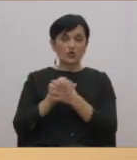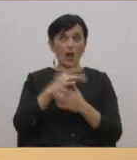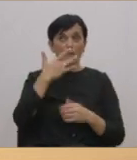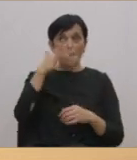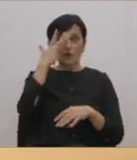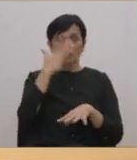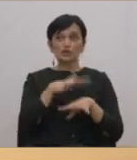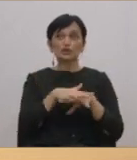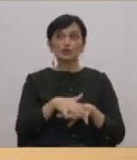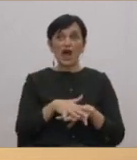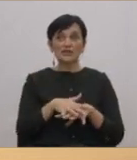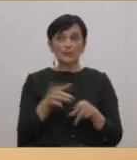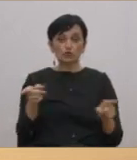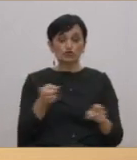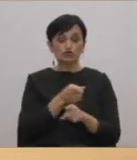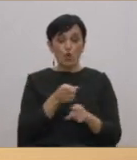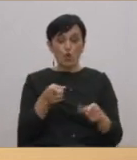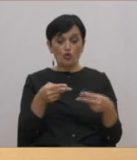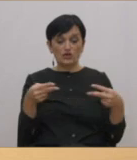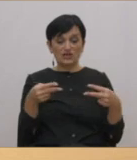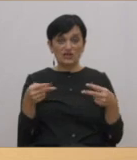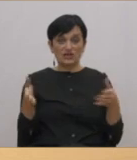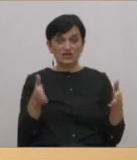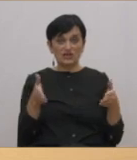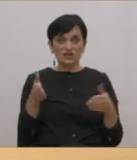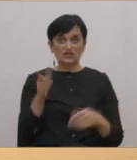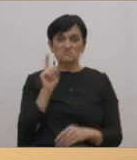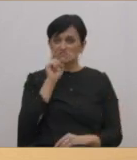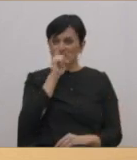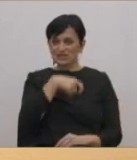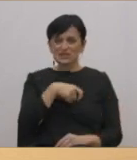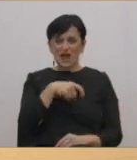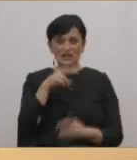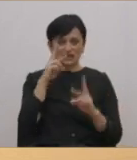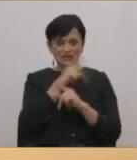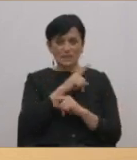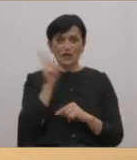ამერიკის შეერთებულ შტატებს შორის, წარეთ ცდებიან და იტყუებიან.